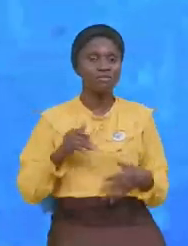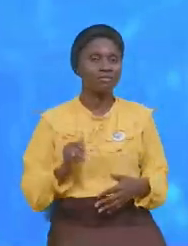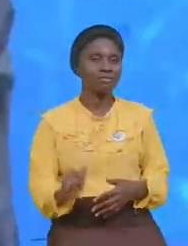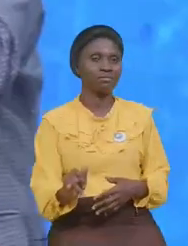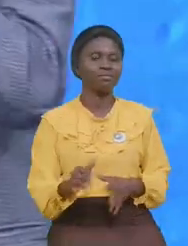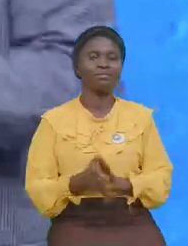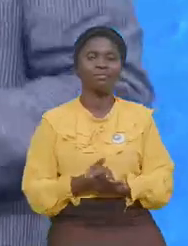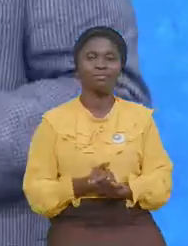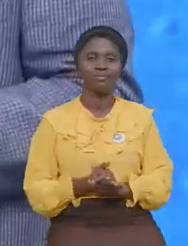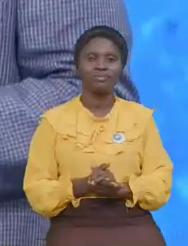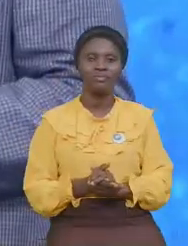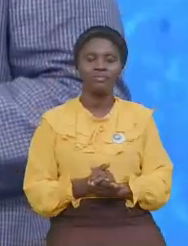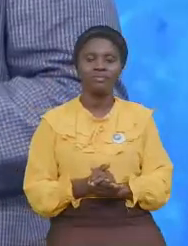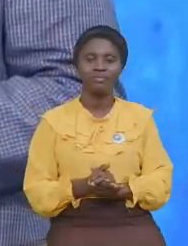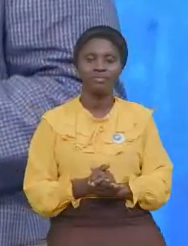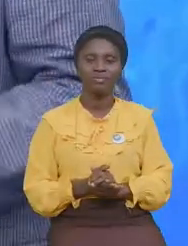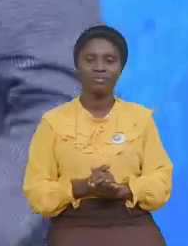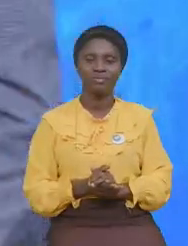jour de votre vie.